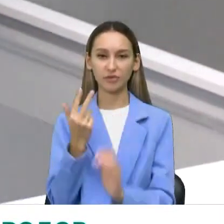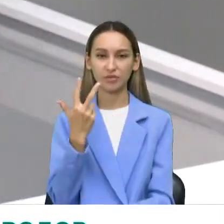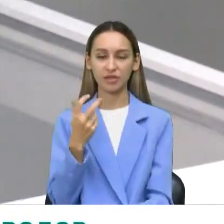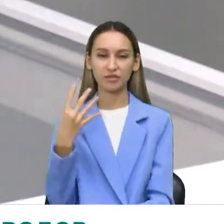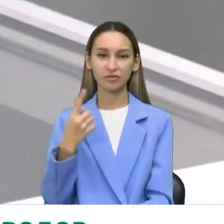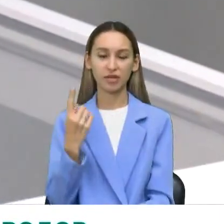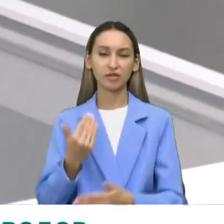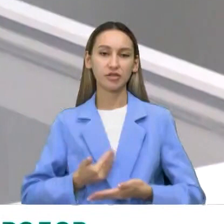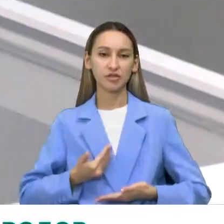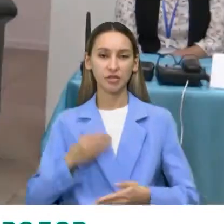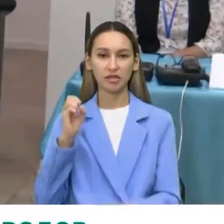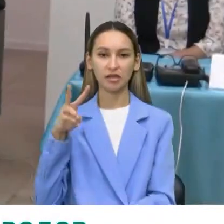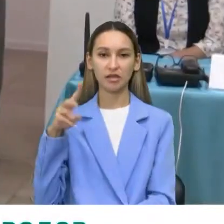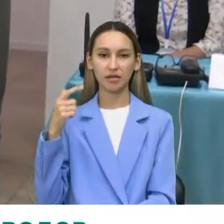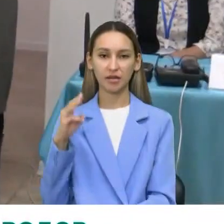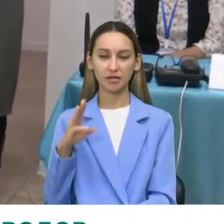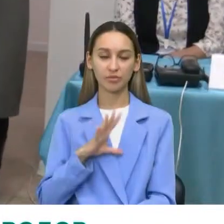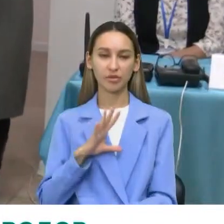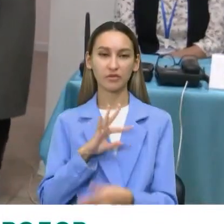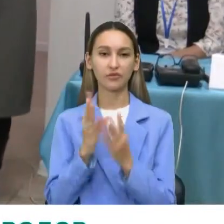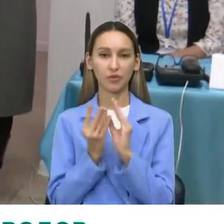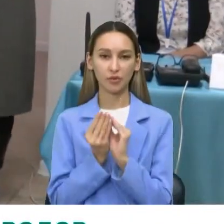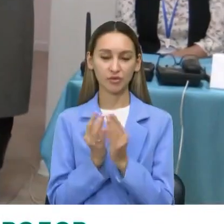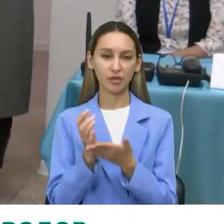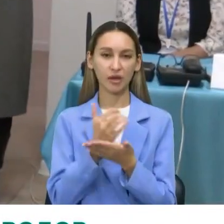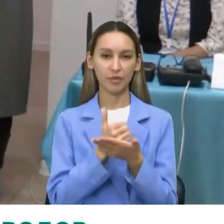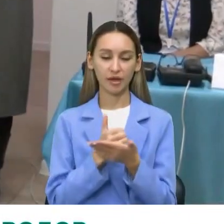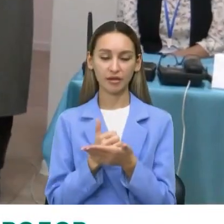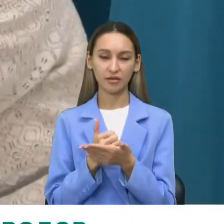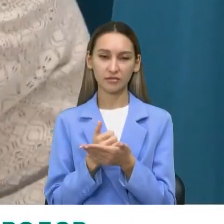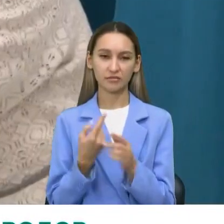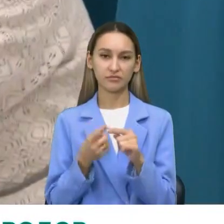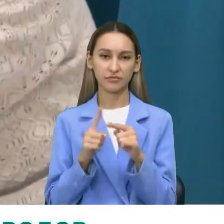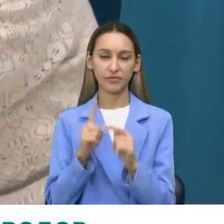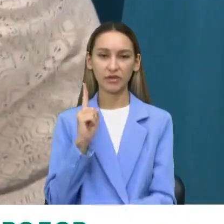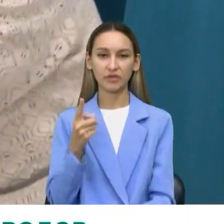Талгат ерси набрал 8970 голосов балат